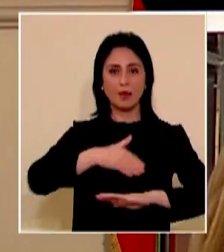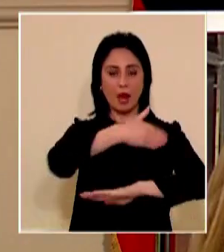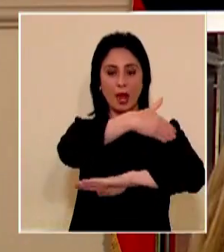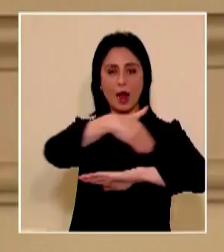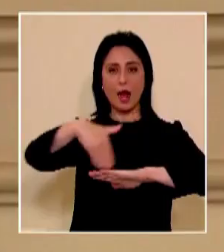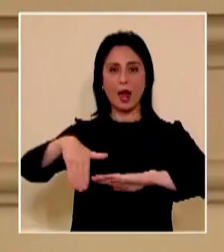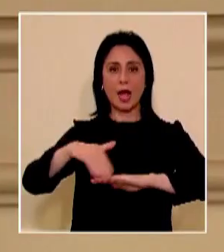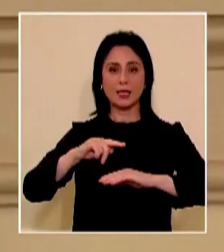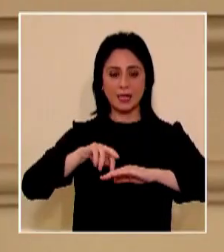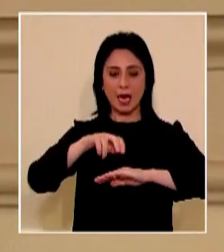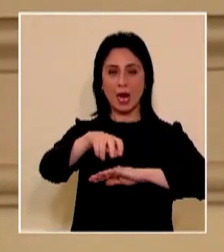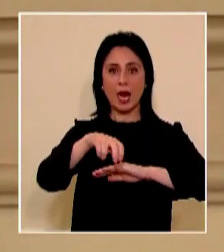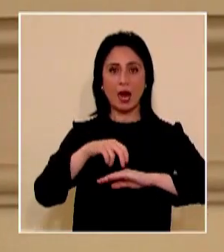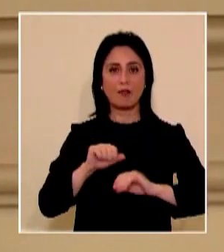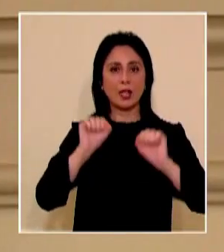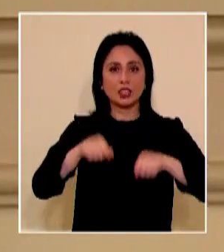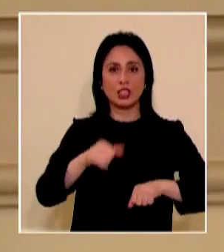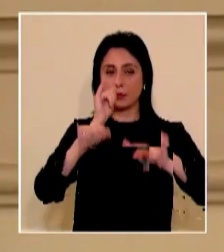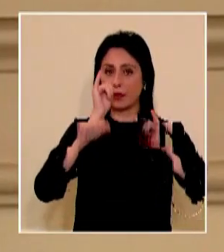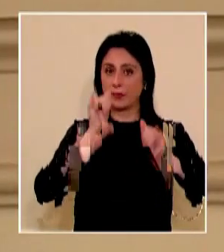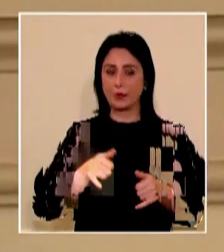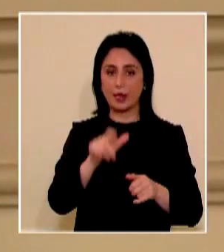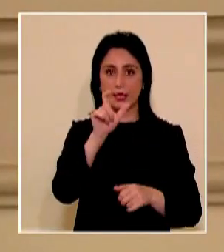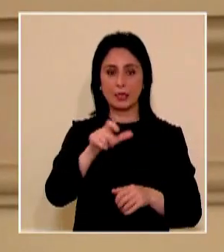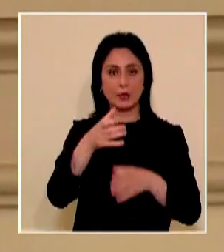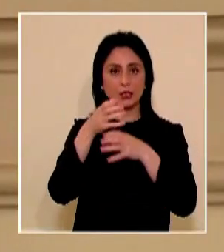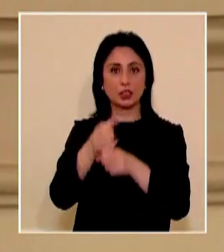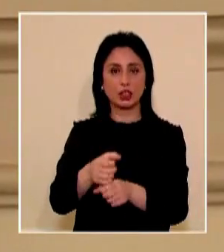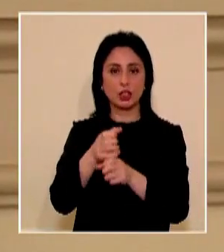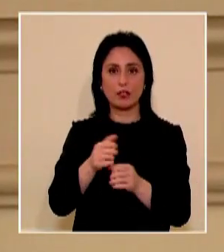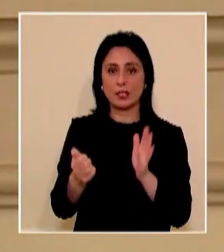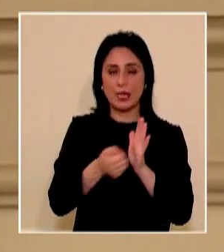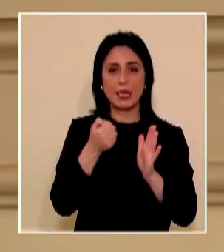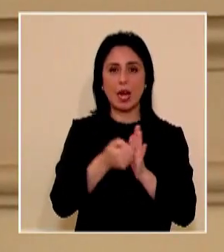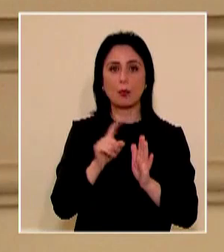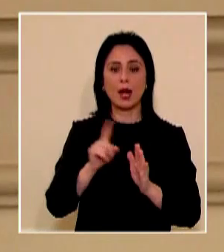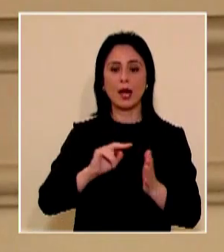regionie Zhinwali, dlatego że z dnia na dzień we wrześniu